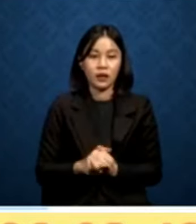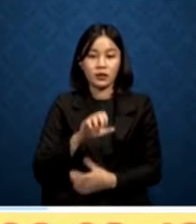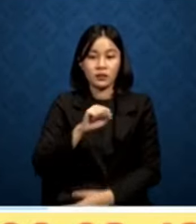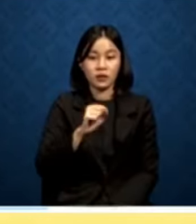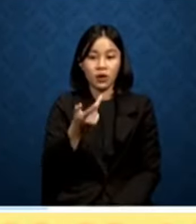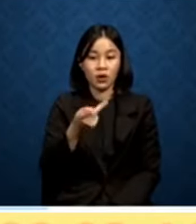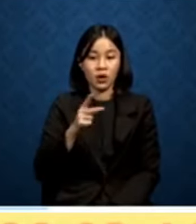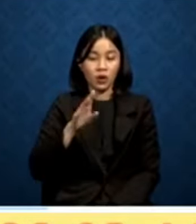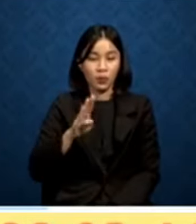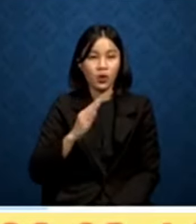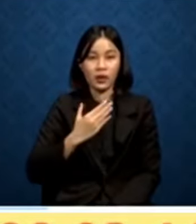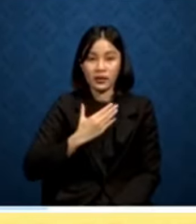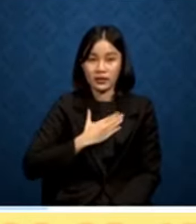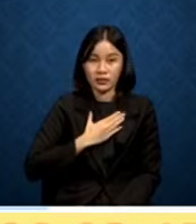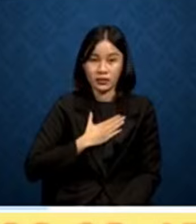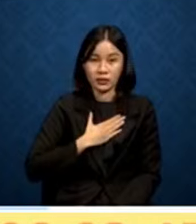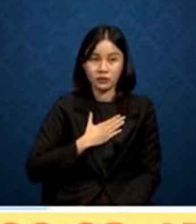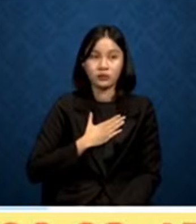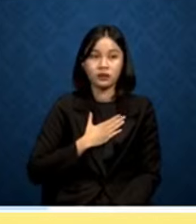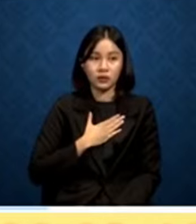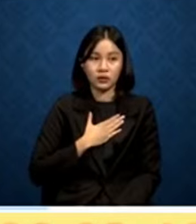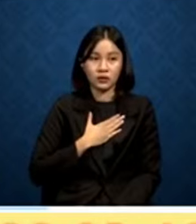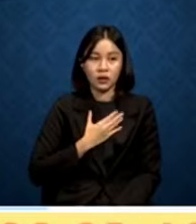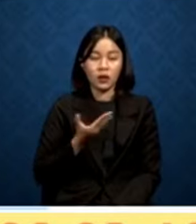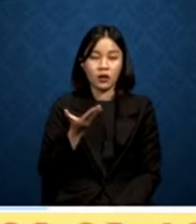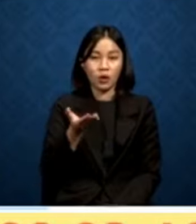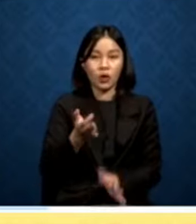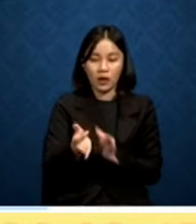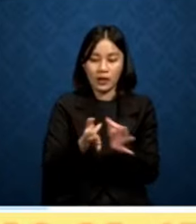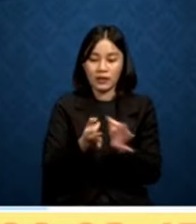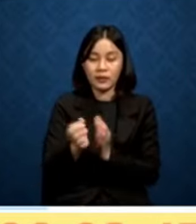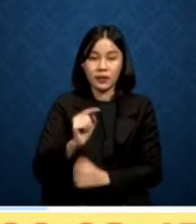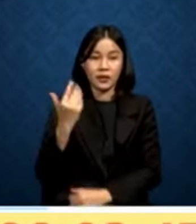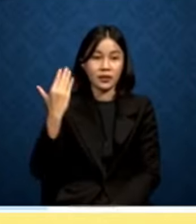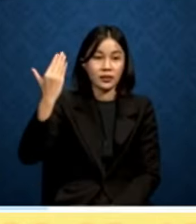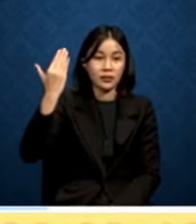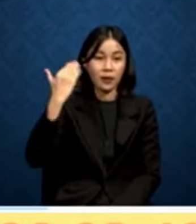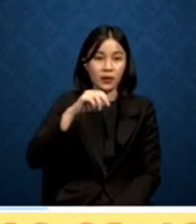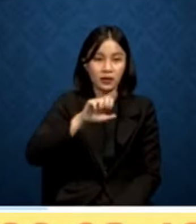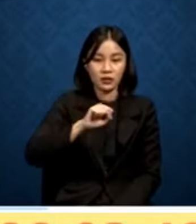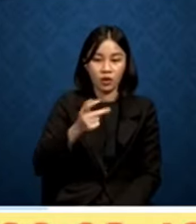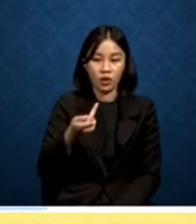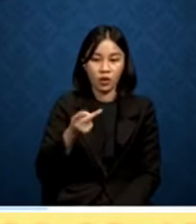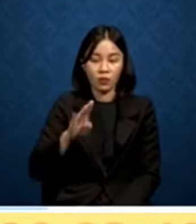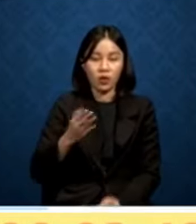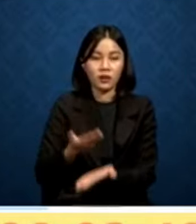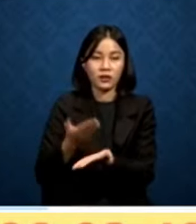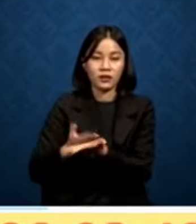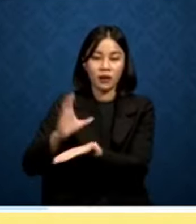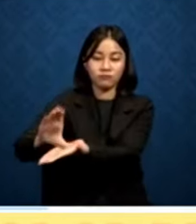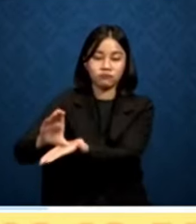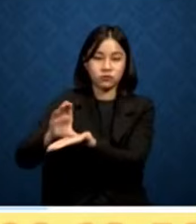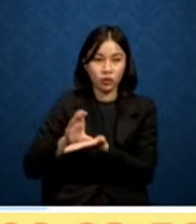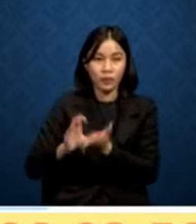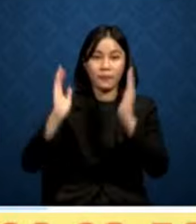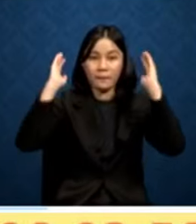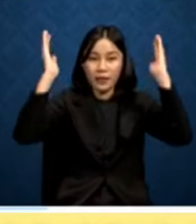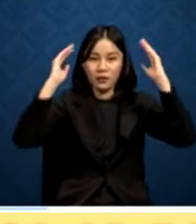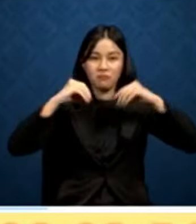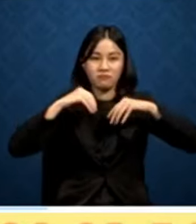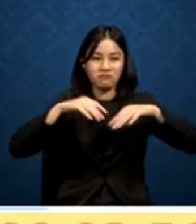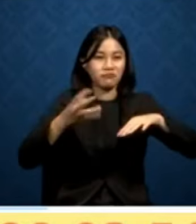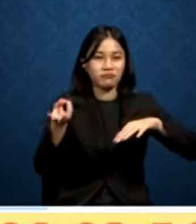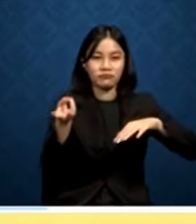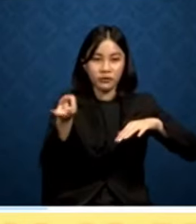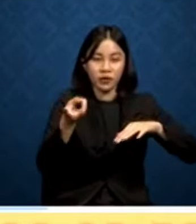บอ Golfที่ชั้นจะขออนำเรีย ก็คอว่าทผ่านมา สขบอ Golfเองได้รงกประมาณในการประชาสัผทน้อยฉั